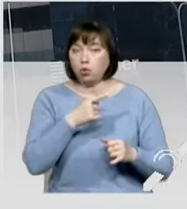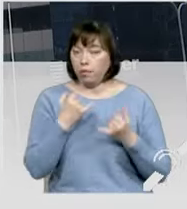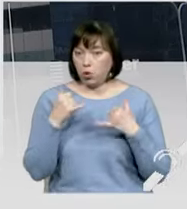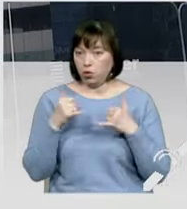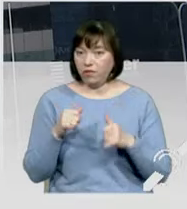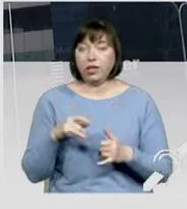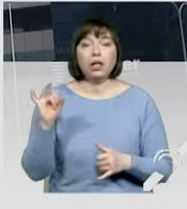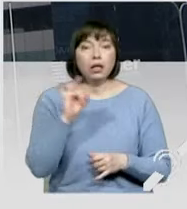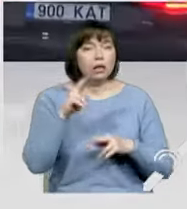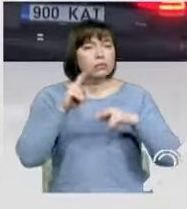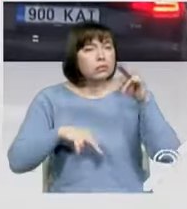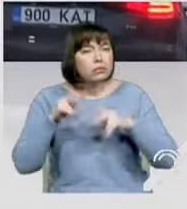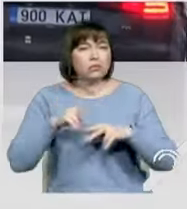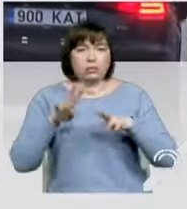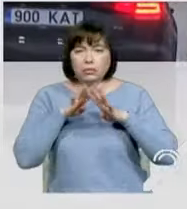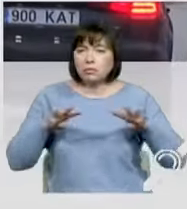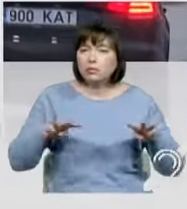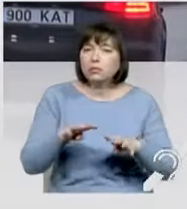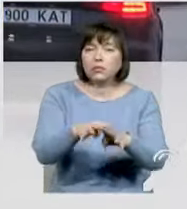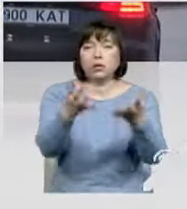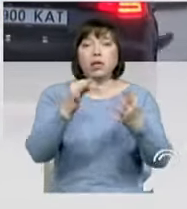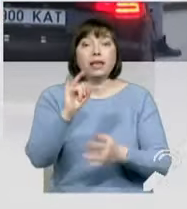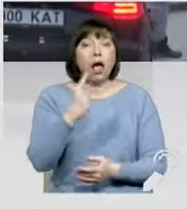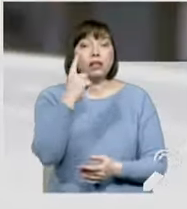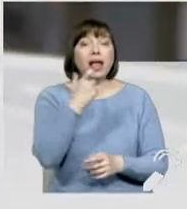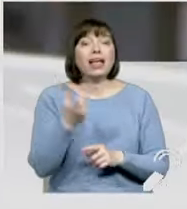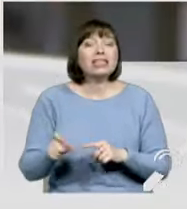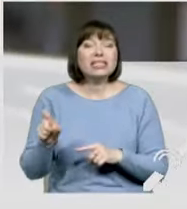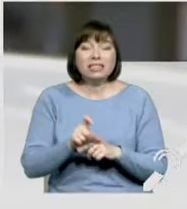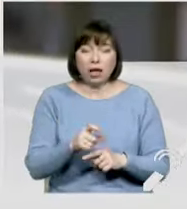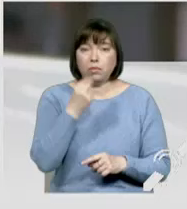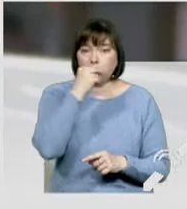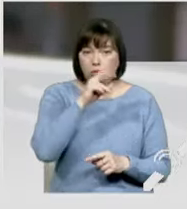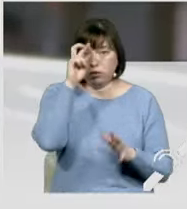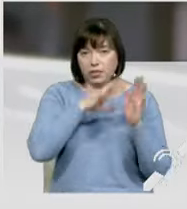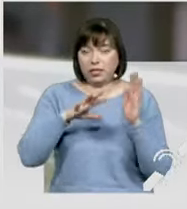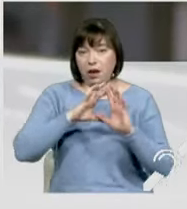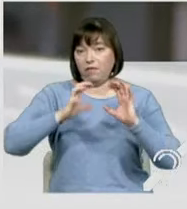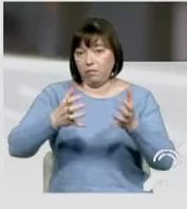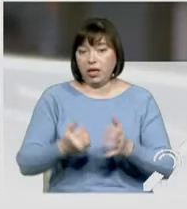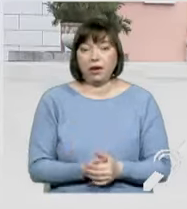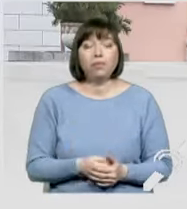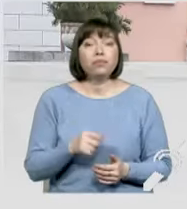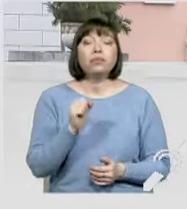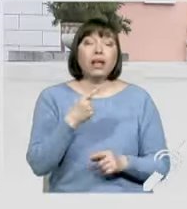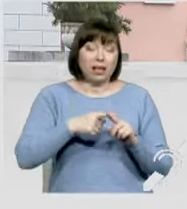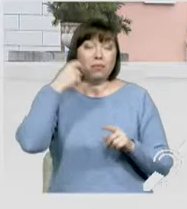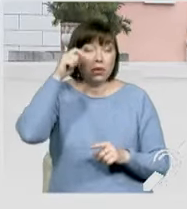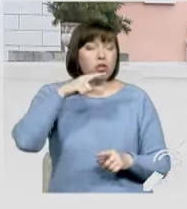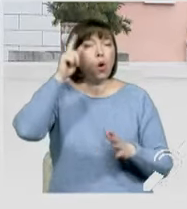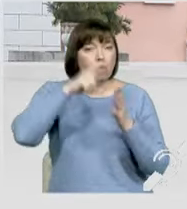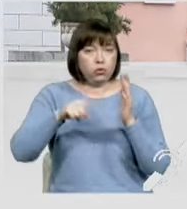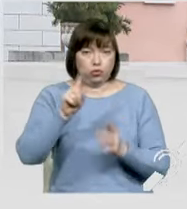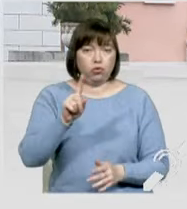uluitoare și a reconstruit infrastructura și este una dintre cele mai digitalizate țări din lume. Președintele Alar Karis e convins că